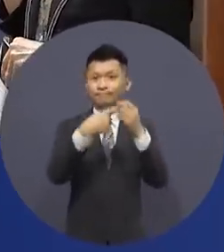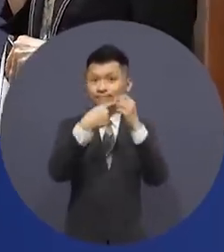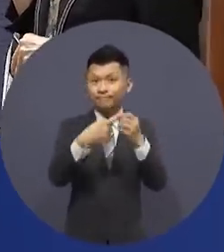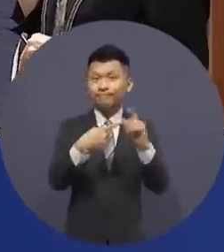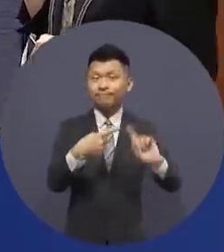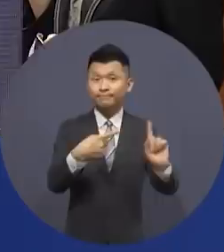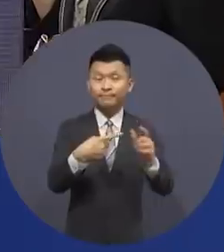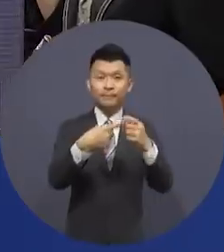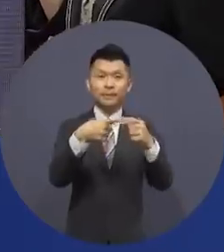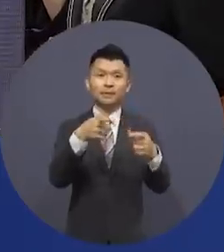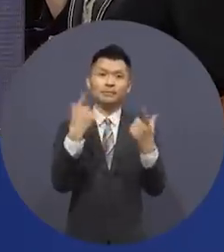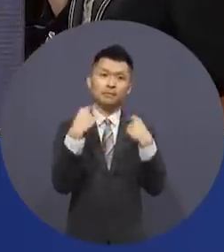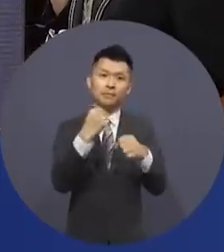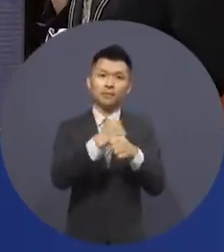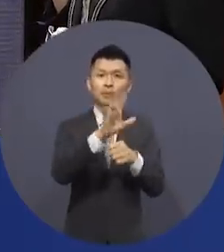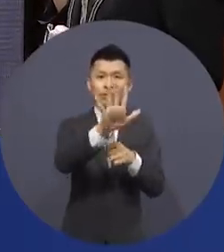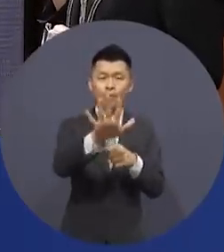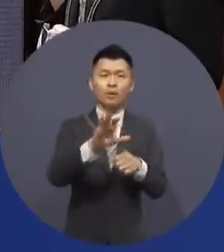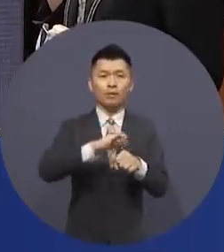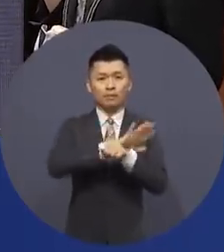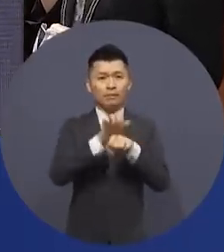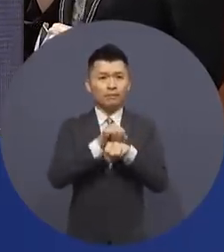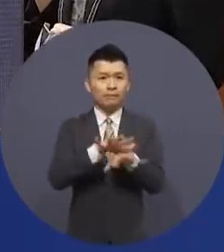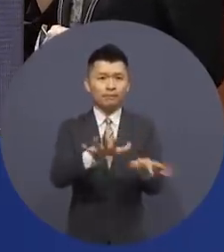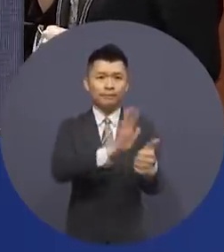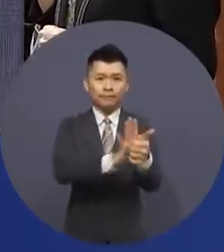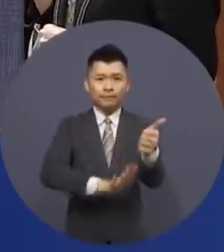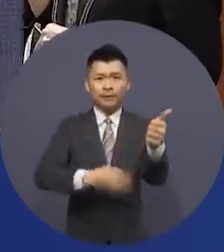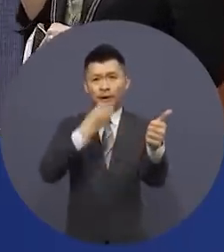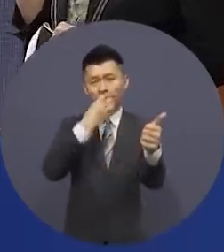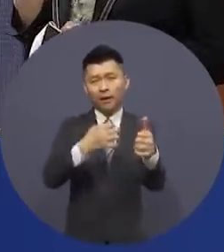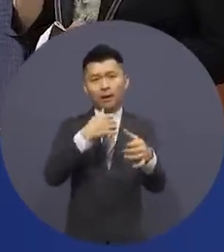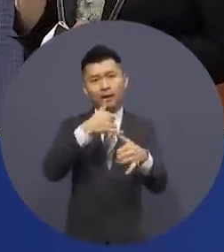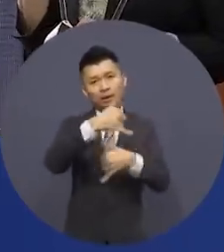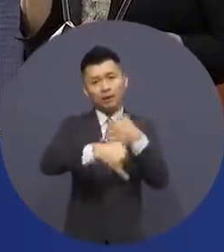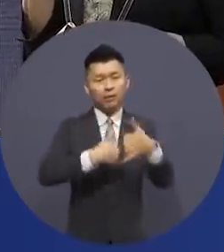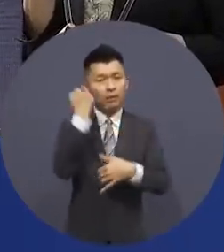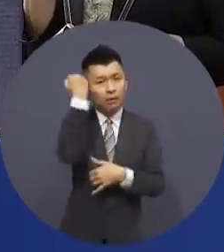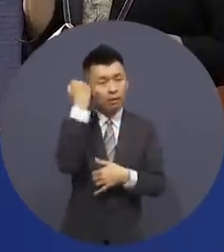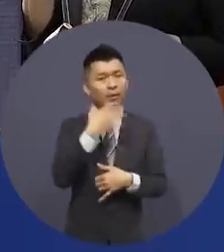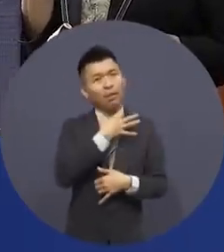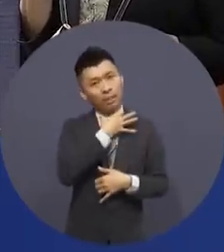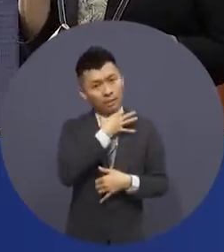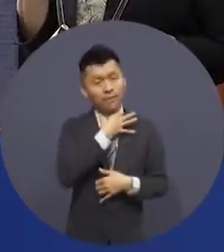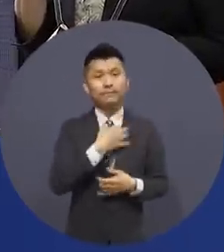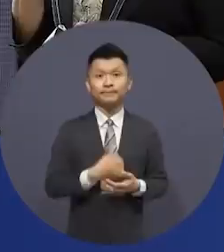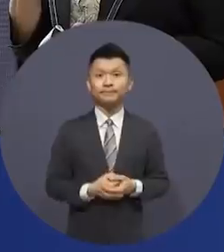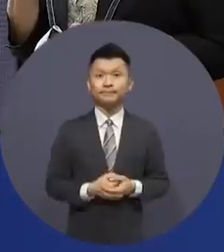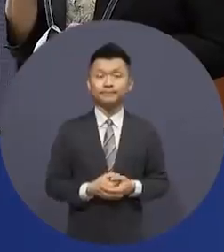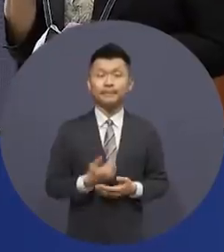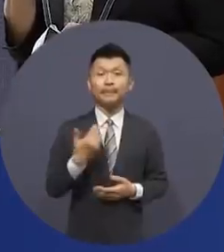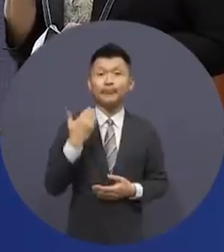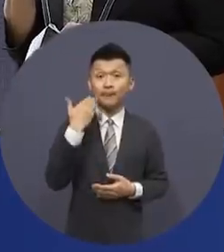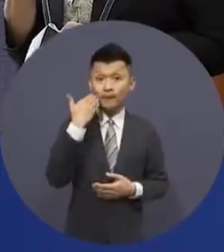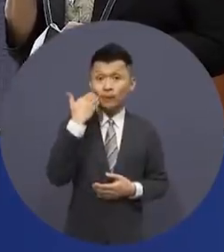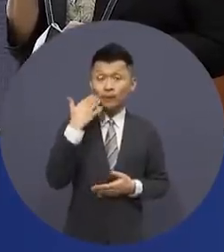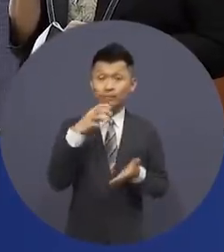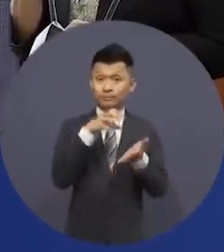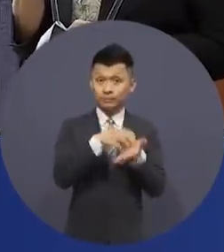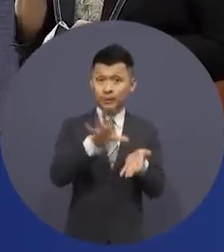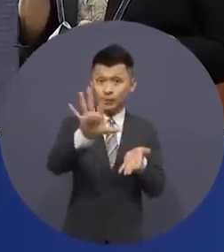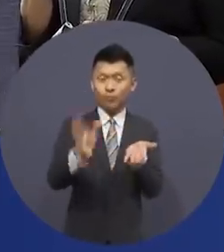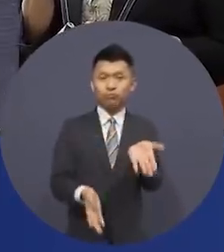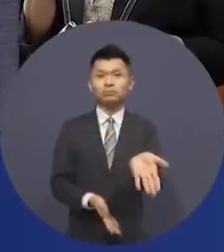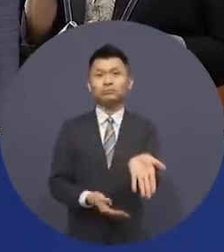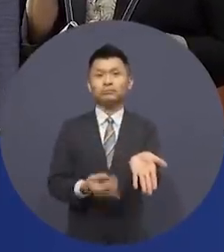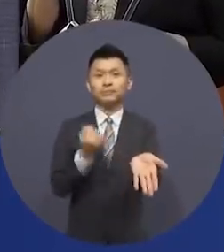来有工作，那因为疫情生计受影响，你生活受困，那如果说大家可以拿到证明，那当然最